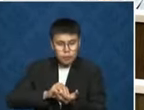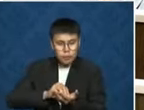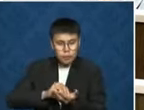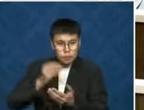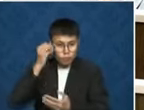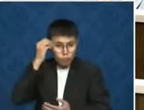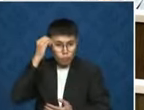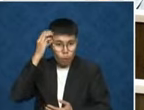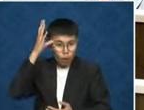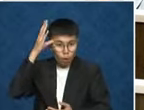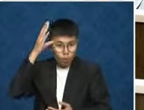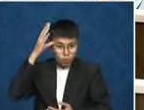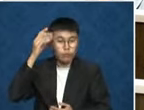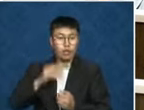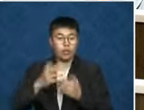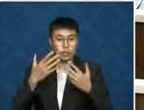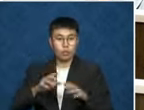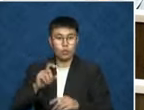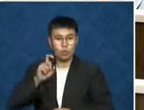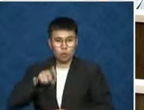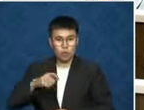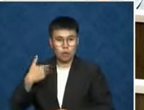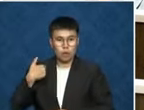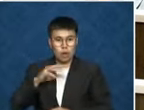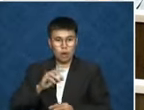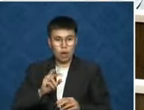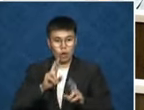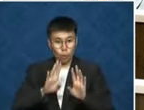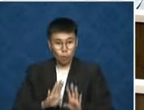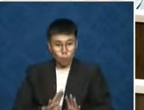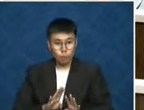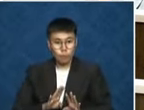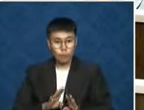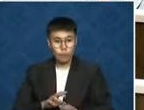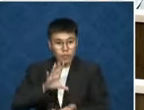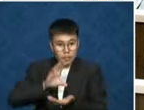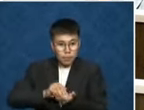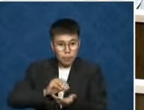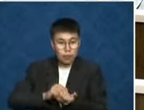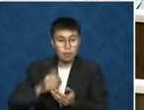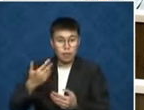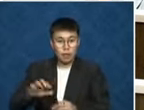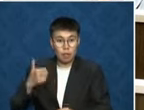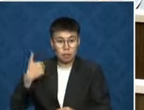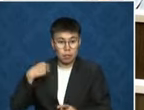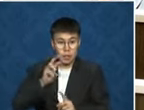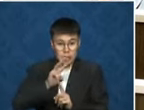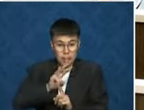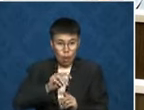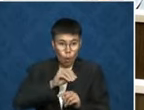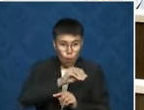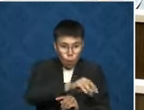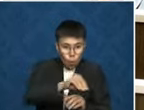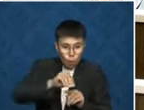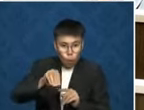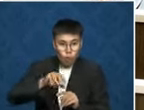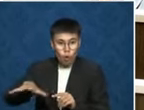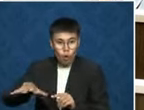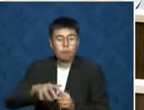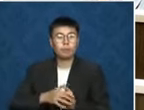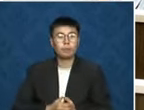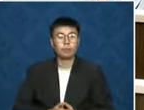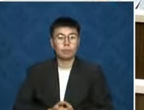ราจึงควรต้องลงทุนในระบบคลาวด์นะครับและพร้อมกับการวางเครือข่ายอินเทอร์เน็ตครอบคลุมพื้นที่ให้มากยิ่งขึ้นโด